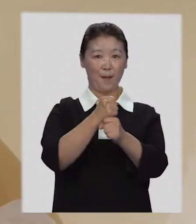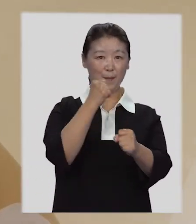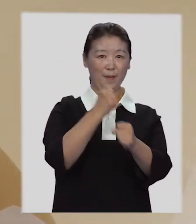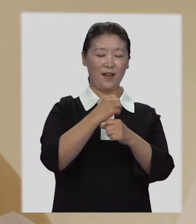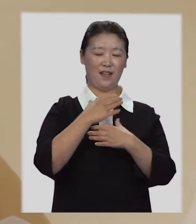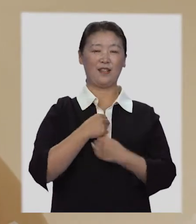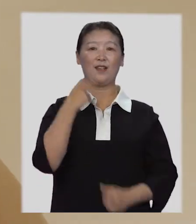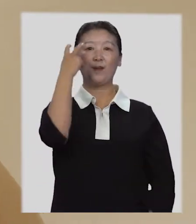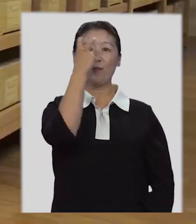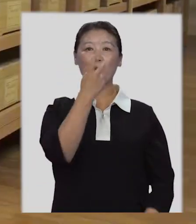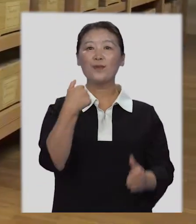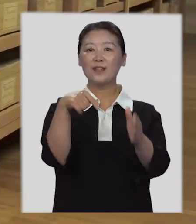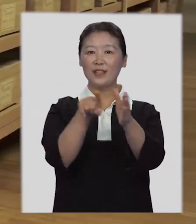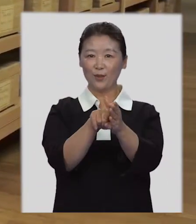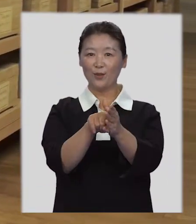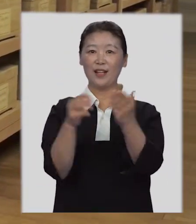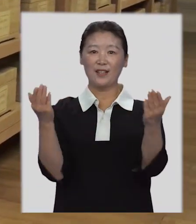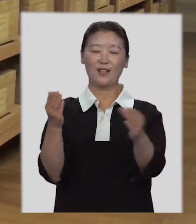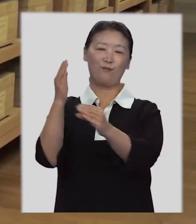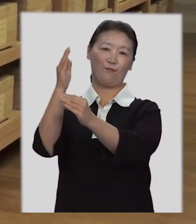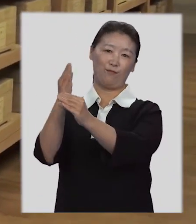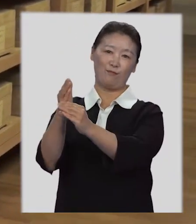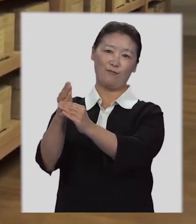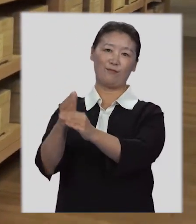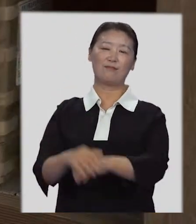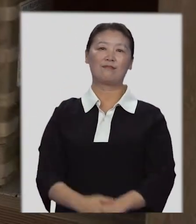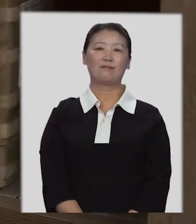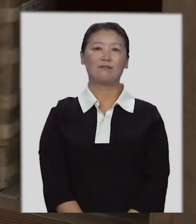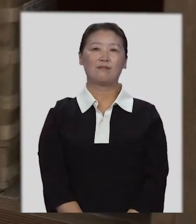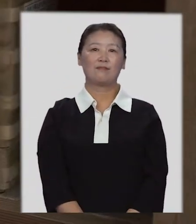생산하고 안전하게 보존하기 위한 일들을 하고 있습니다.